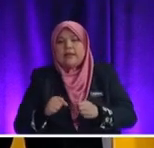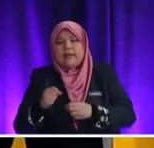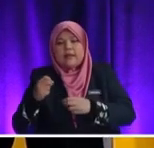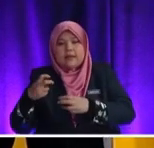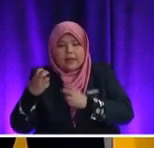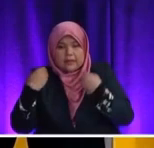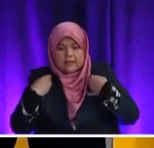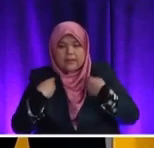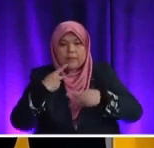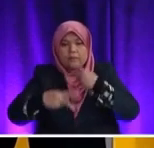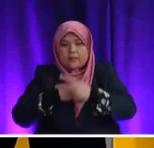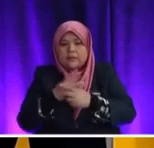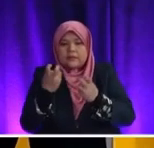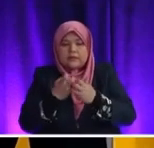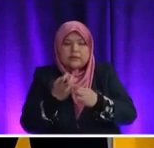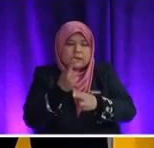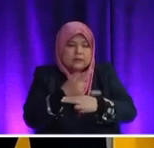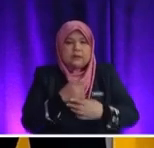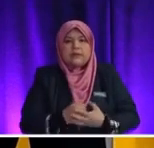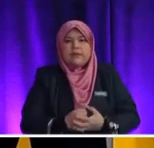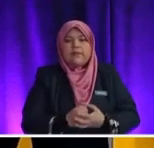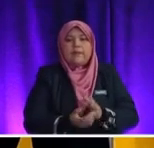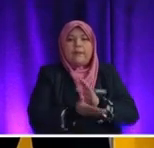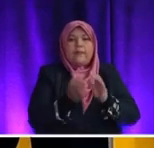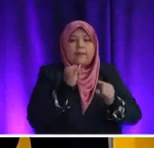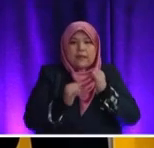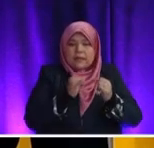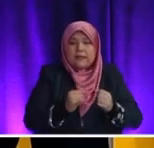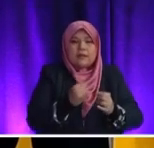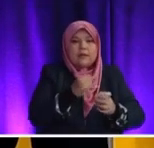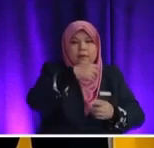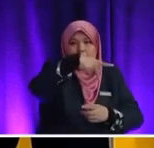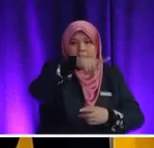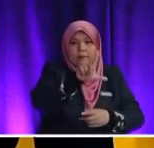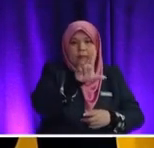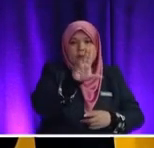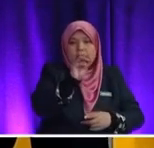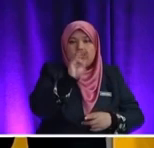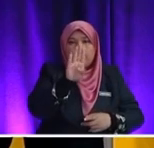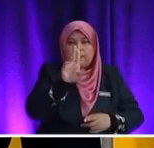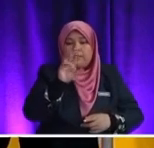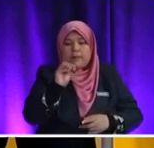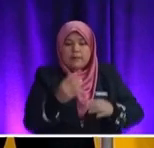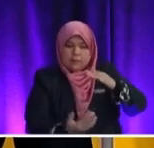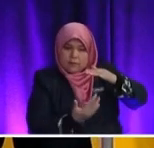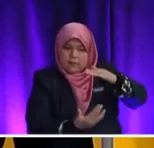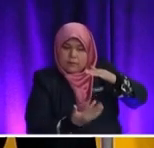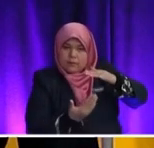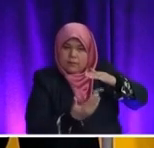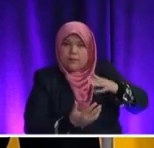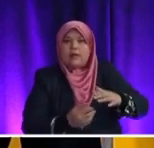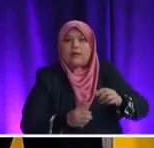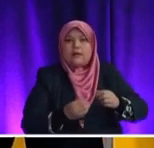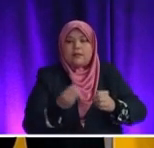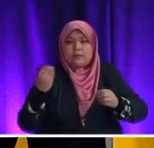bahwa ketika lambung dua bromida dipanaskan dan menjadi leburan subproses